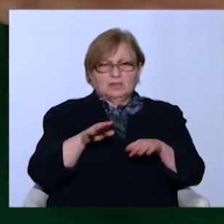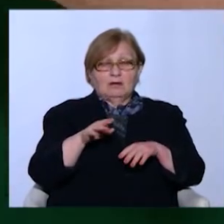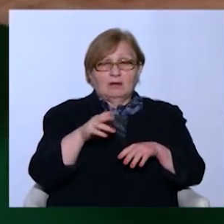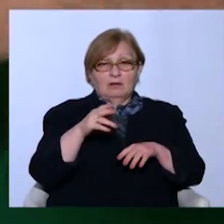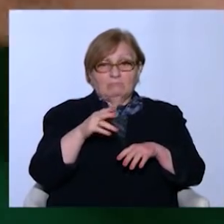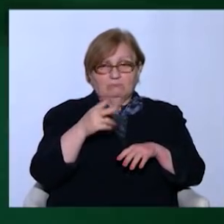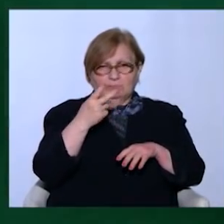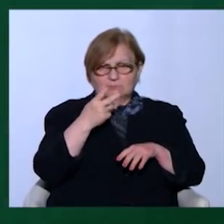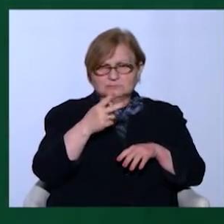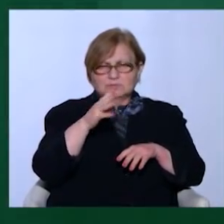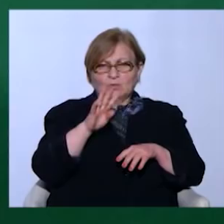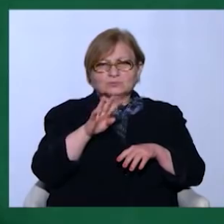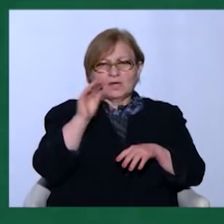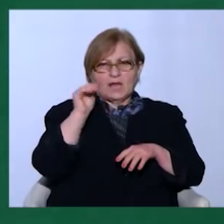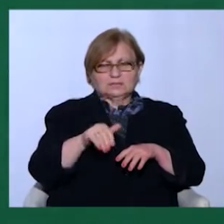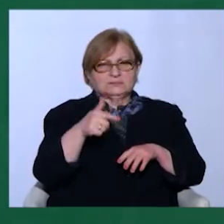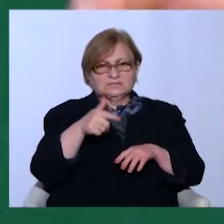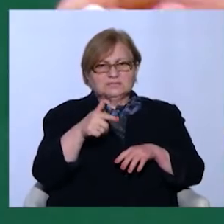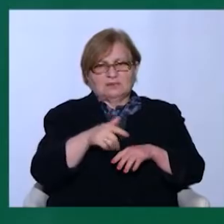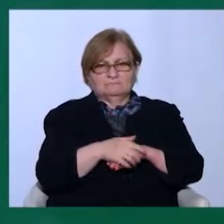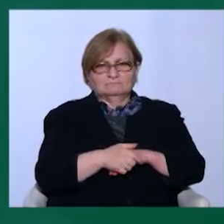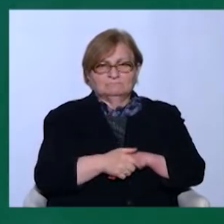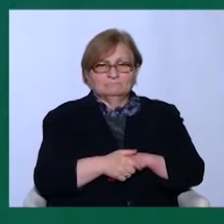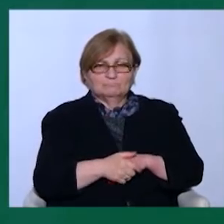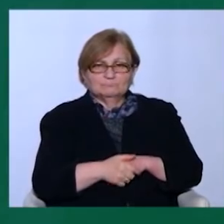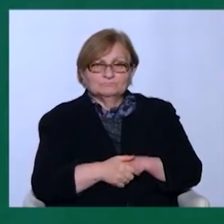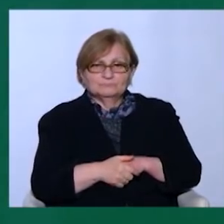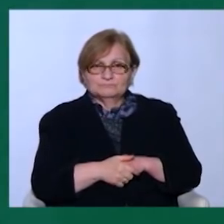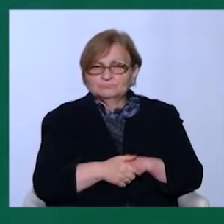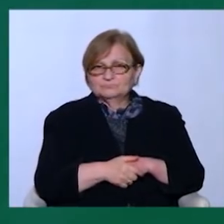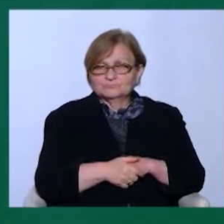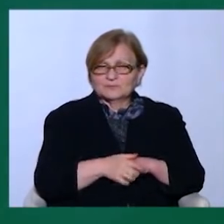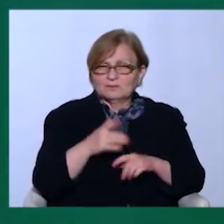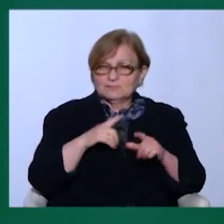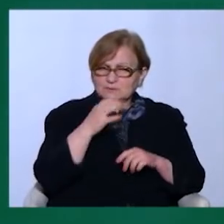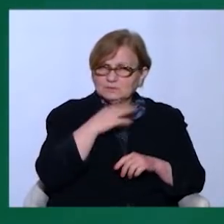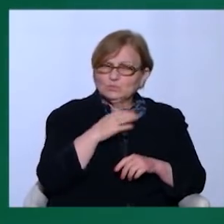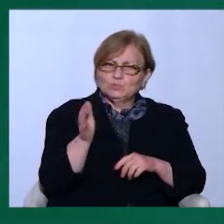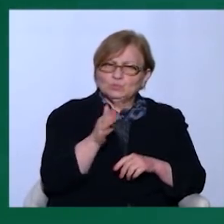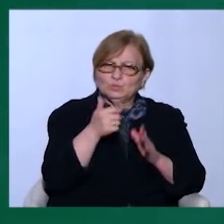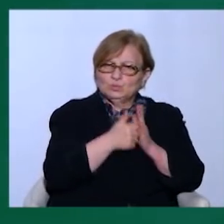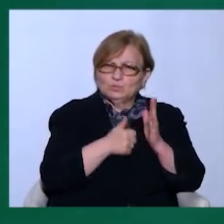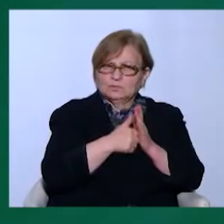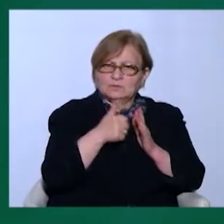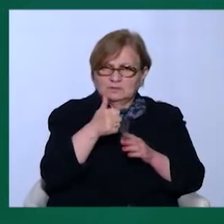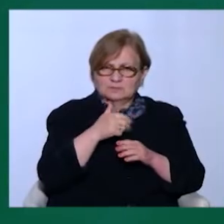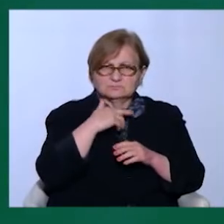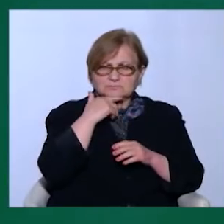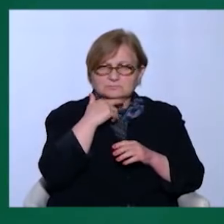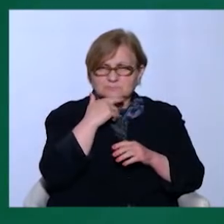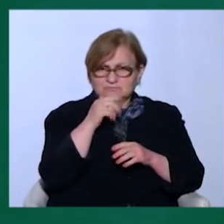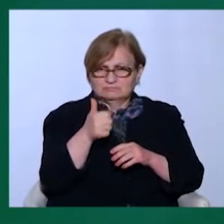24000 გრამი. მასწავლებელმა შემაქო, მითხრა, რომ ძალიან კარგი იყო, რომ მე ყურადღება